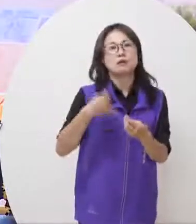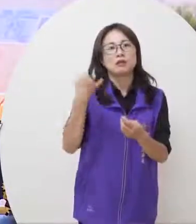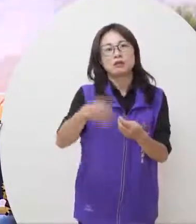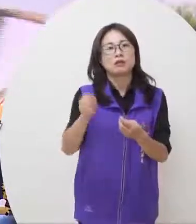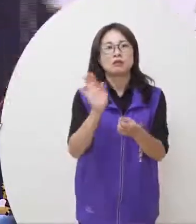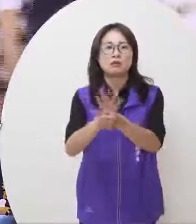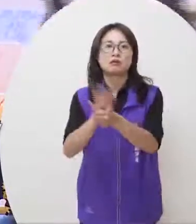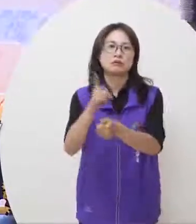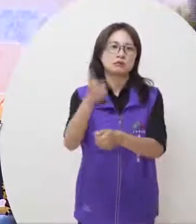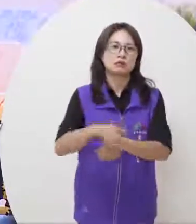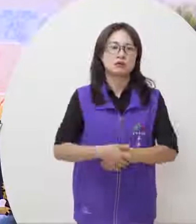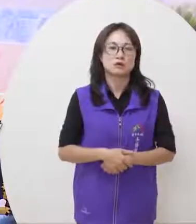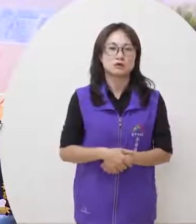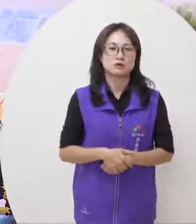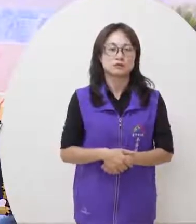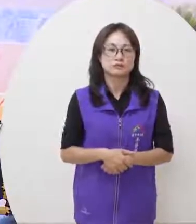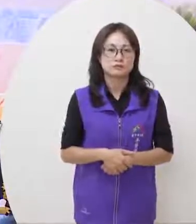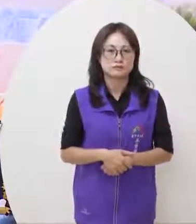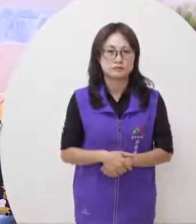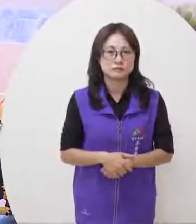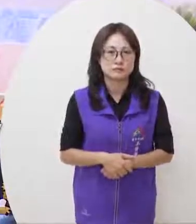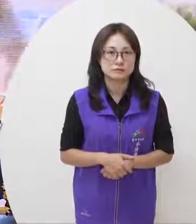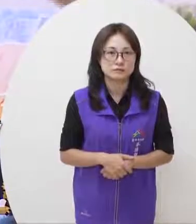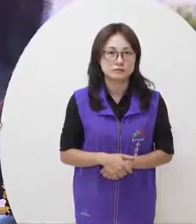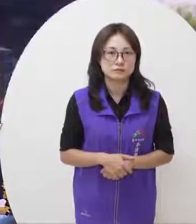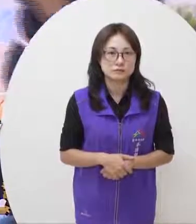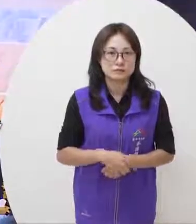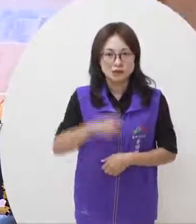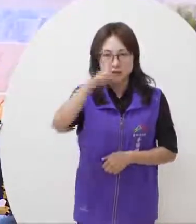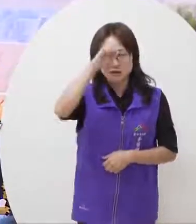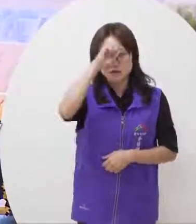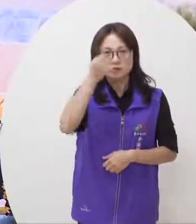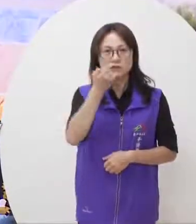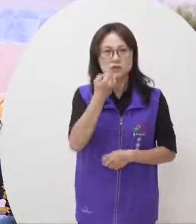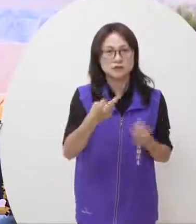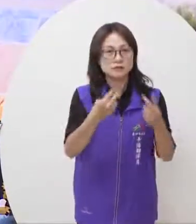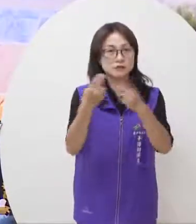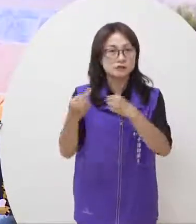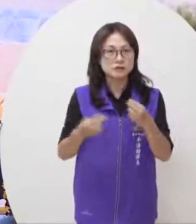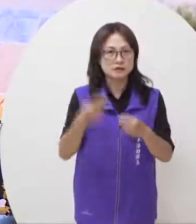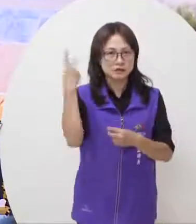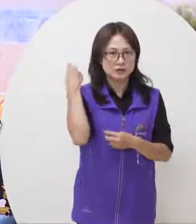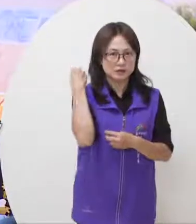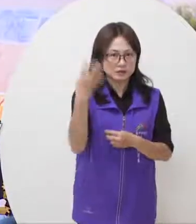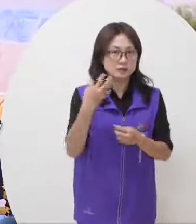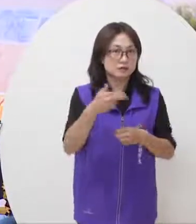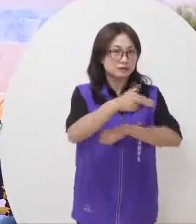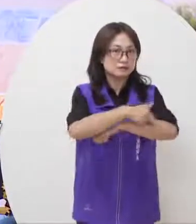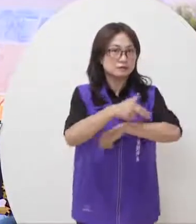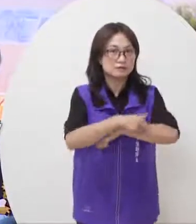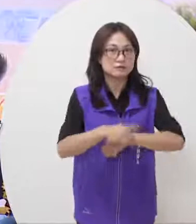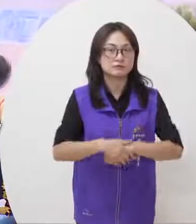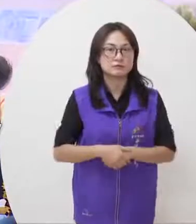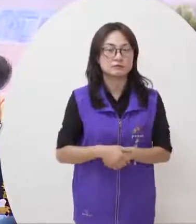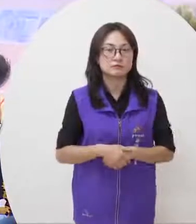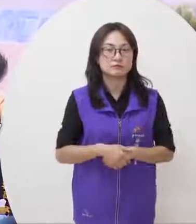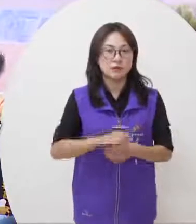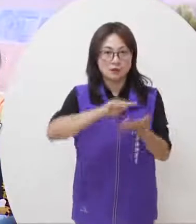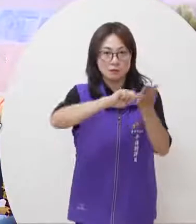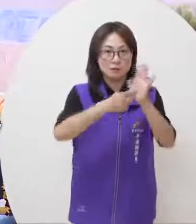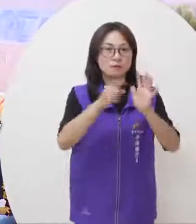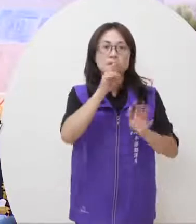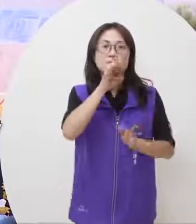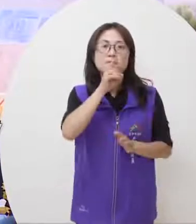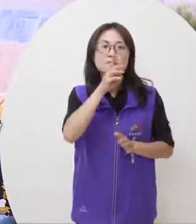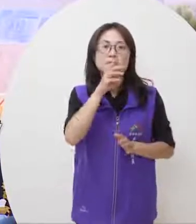觉得必须釜底抽薪，彻底的改善了，那重新设计以彰显台中市丰富的人文艺